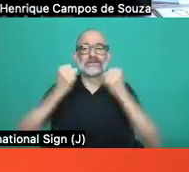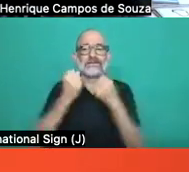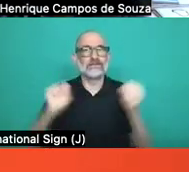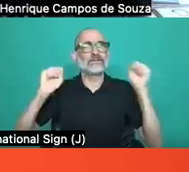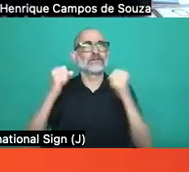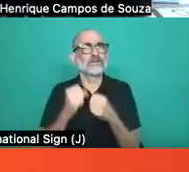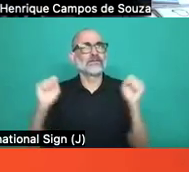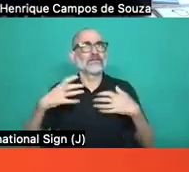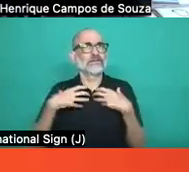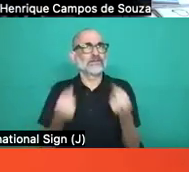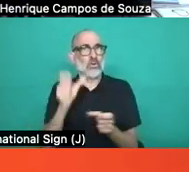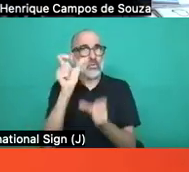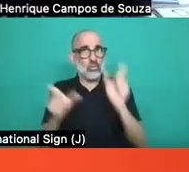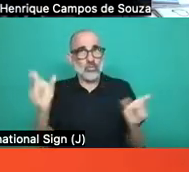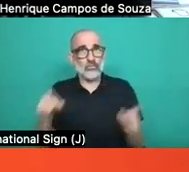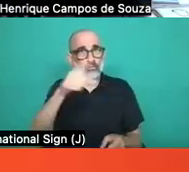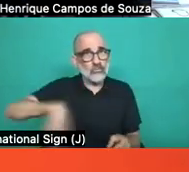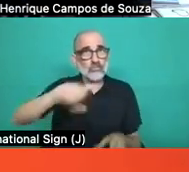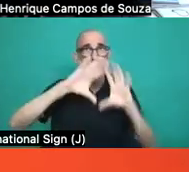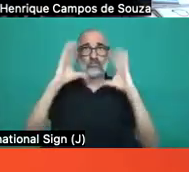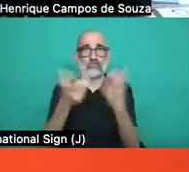Les meilleurs diagnostics sont